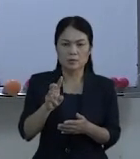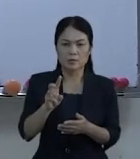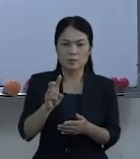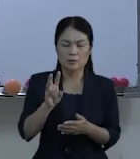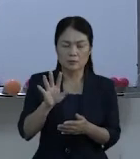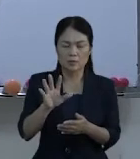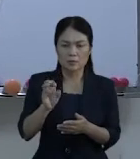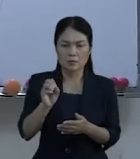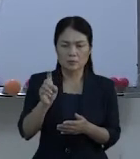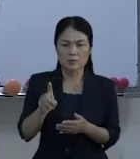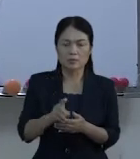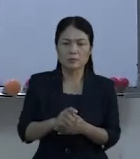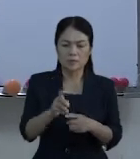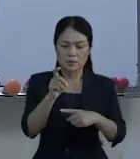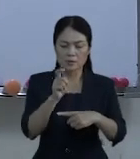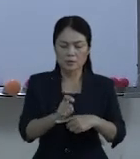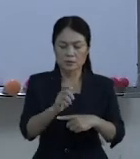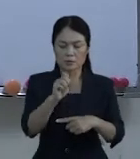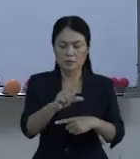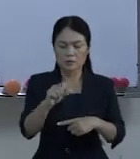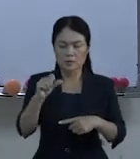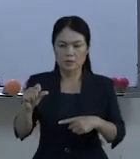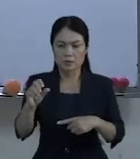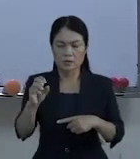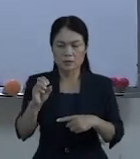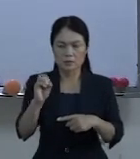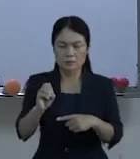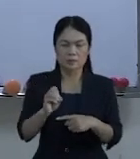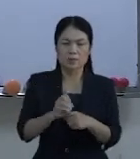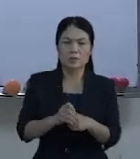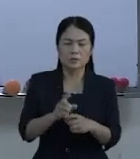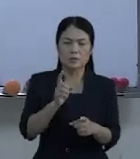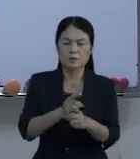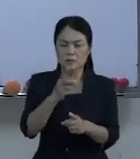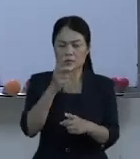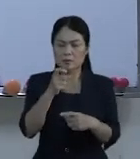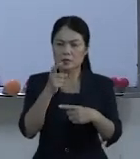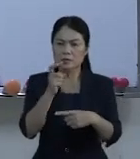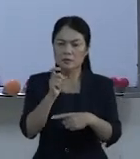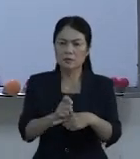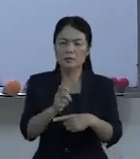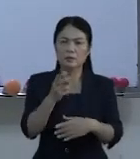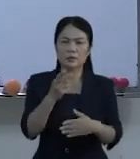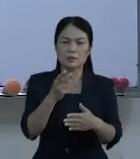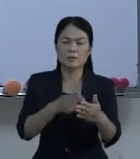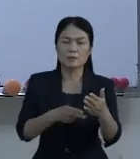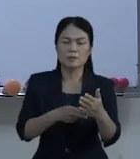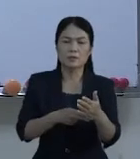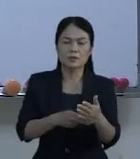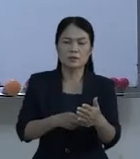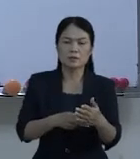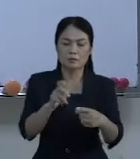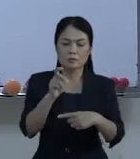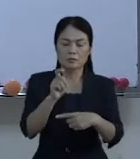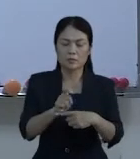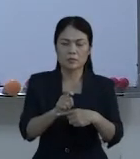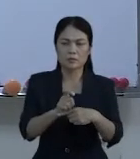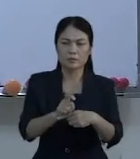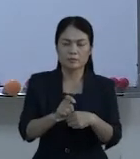trấm tùng sen chẳng một cốt tầng tùng sen kia thở ở mưa tùng ấy con và mưa nếu